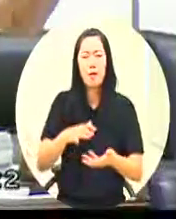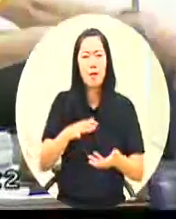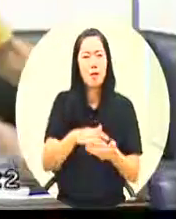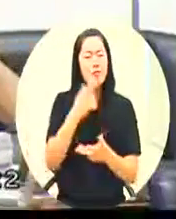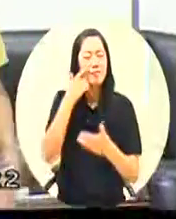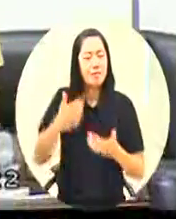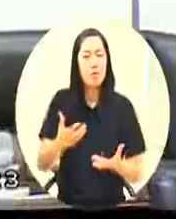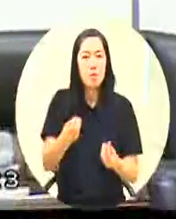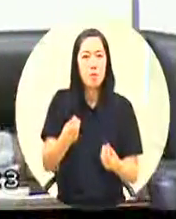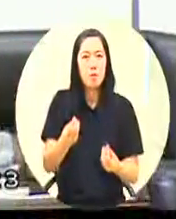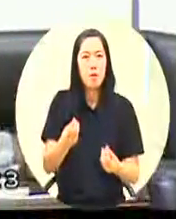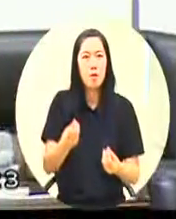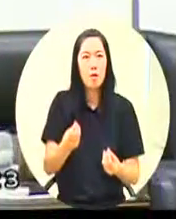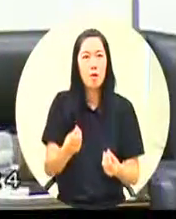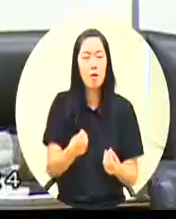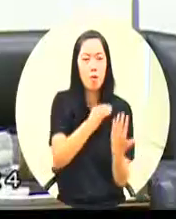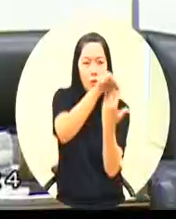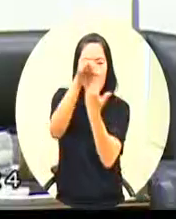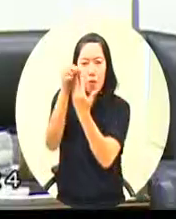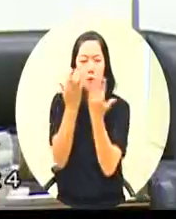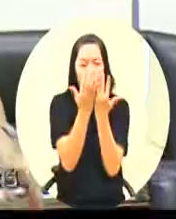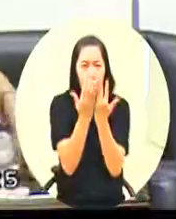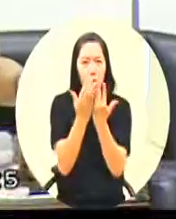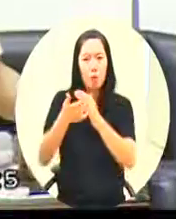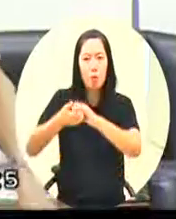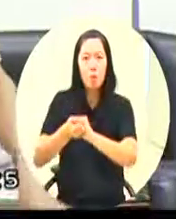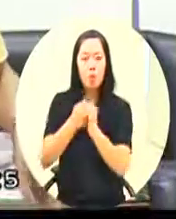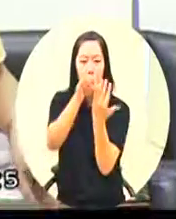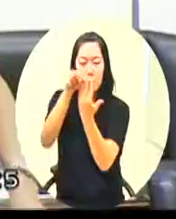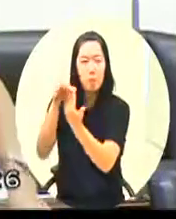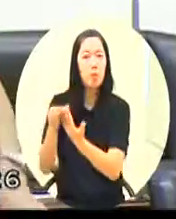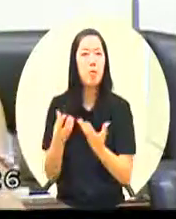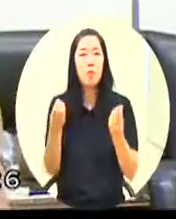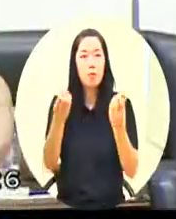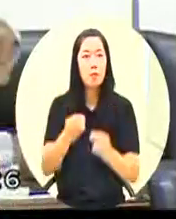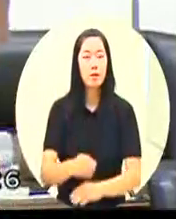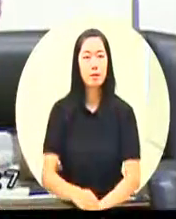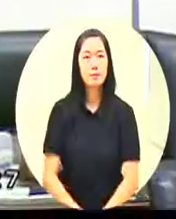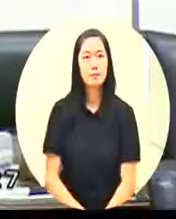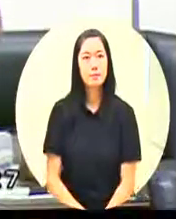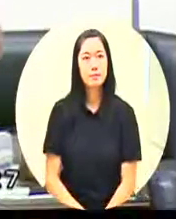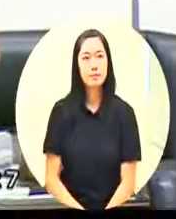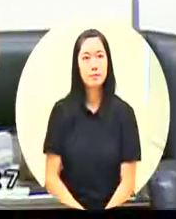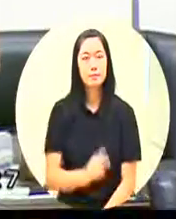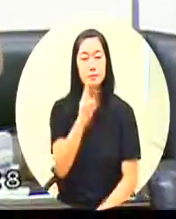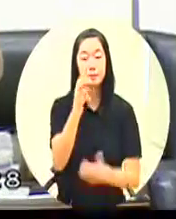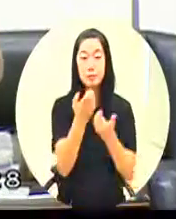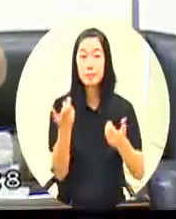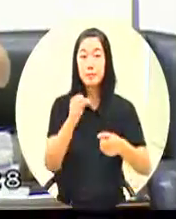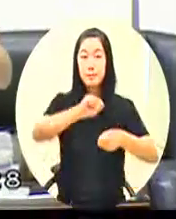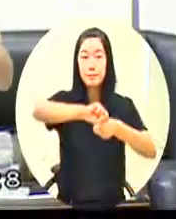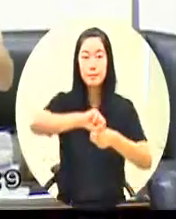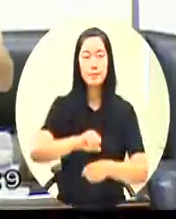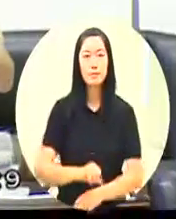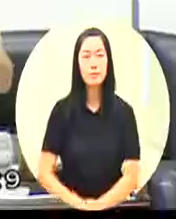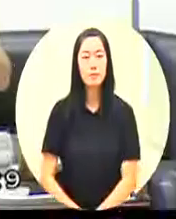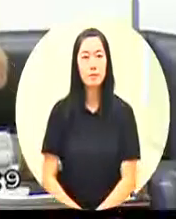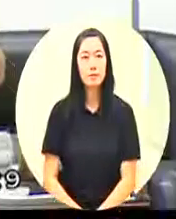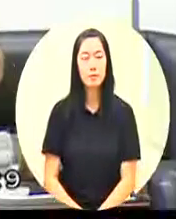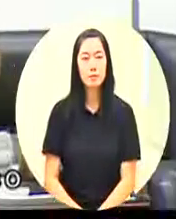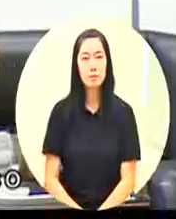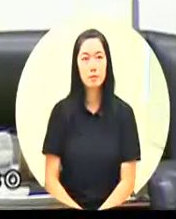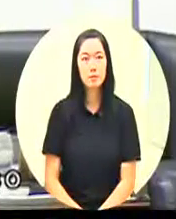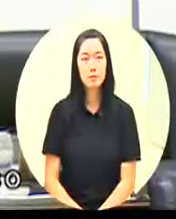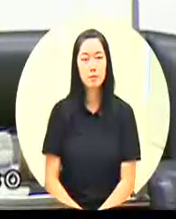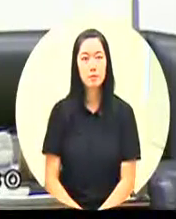应该选修的不一定要必修的、必选的、必读。 再给两分钟。 为什么会这？李